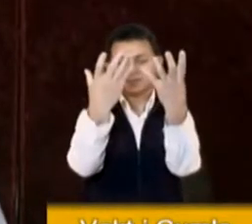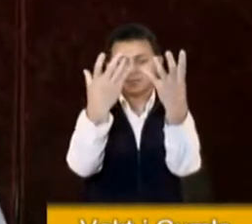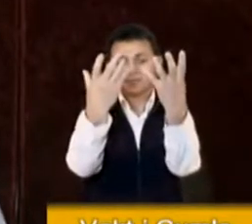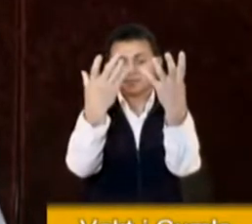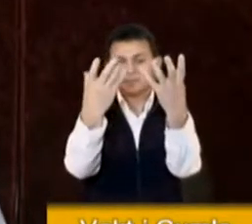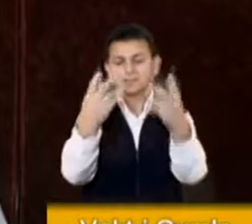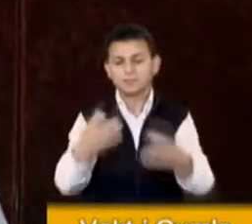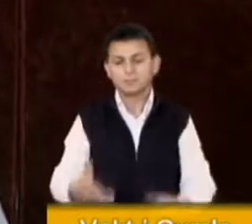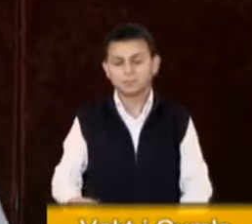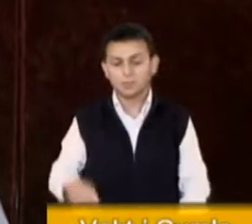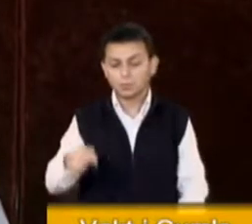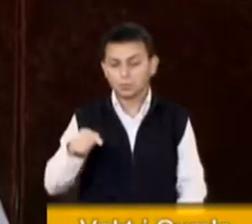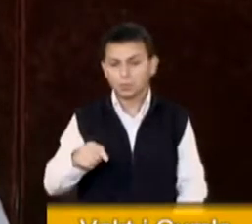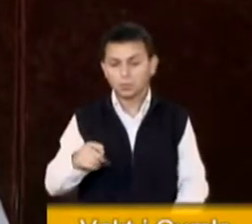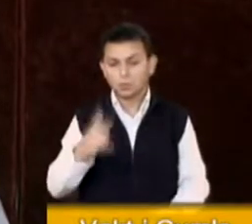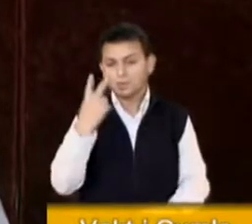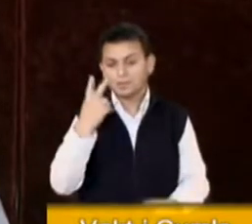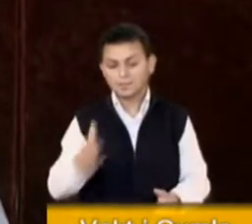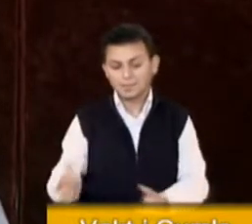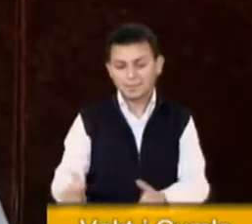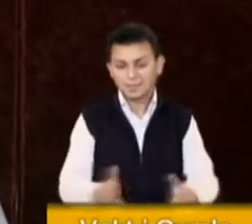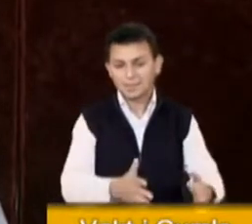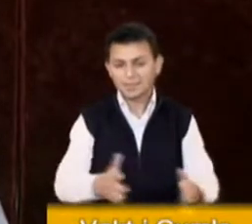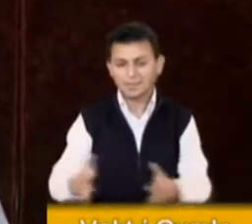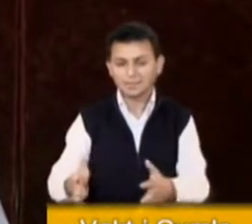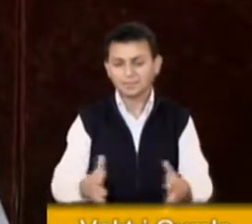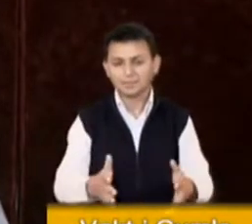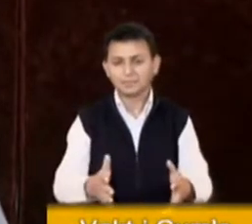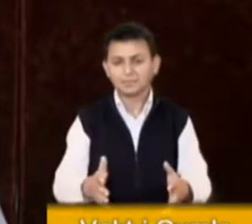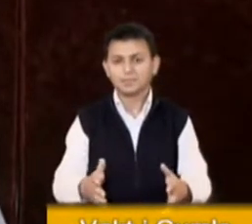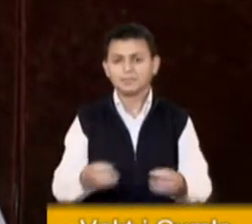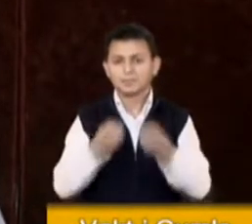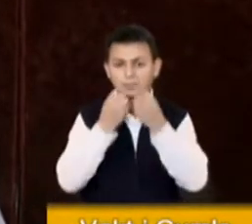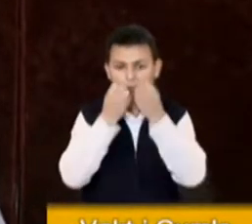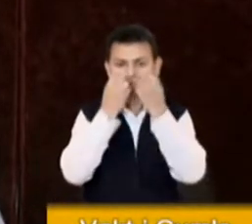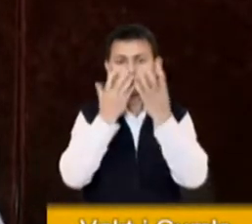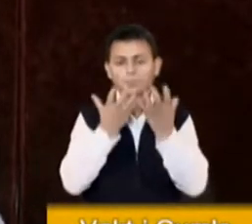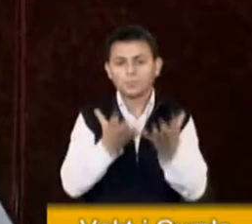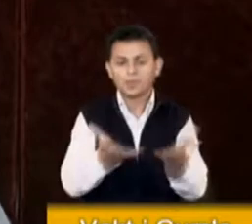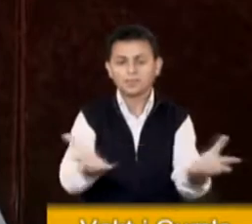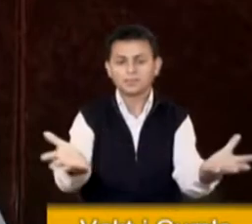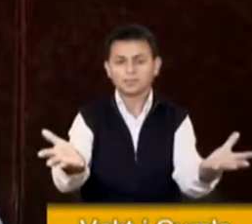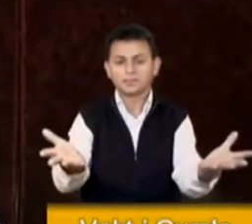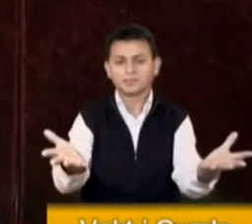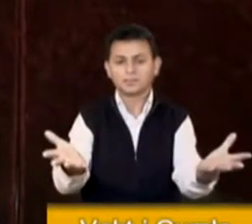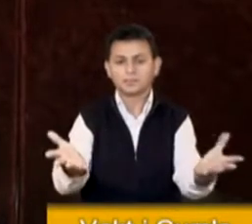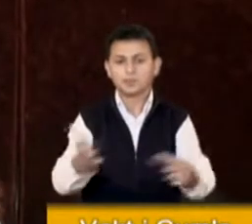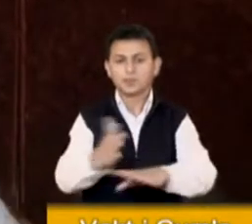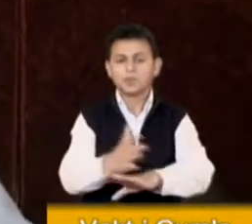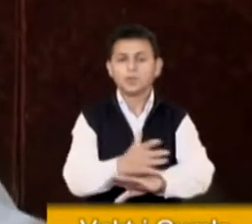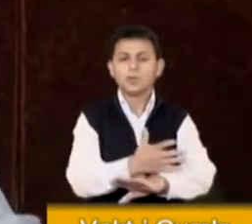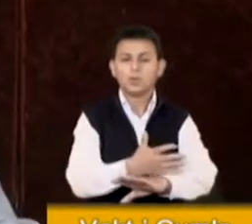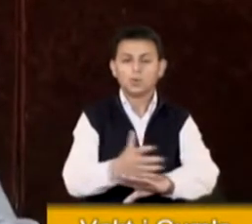Kiltel cenneteyne âtet üküleha bu iki bahçe ürününü